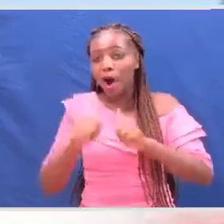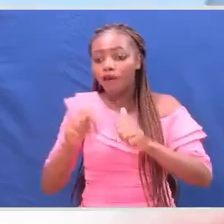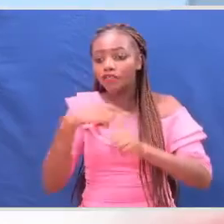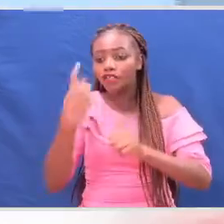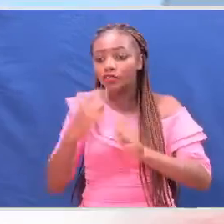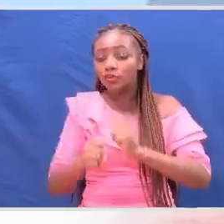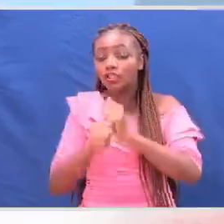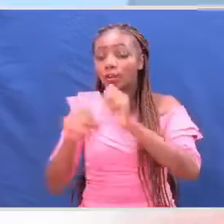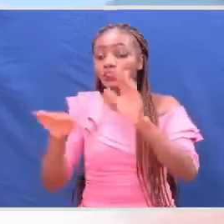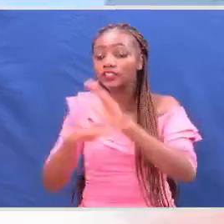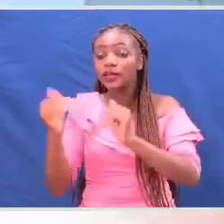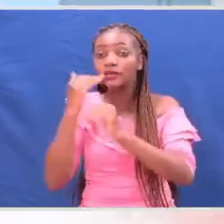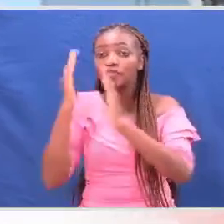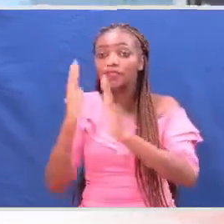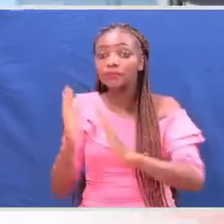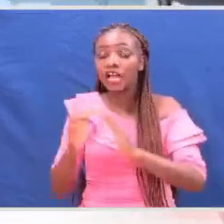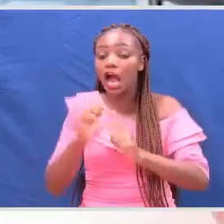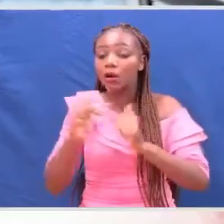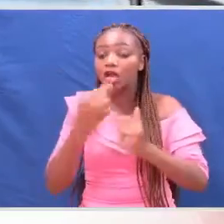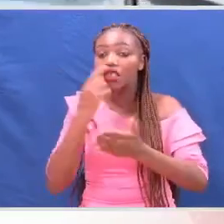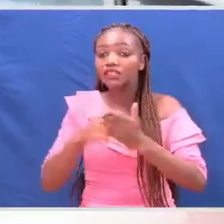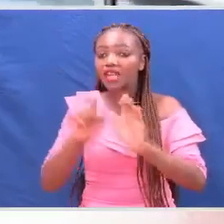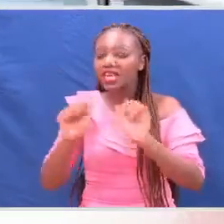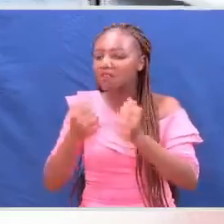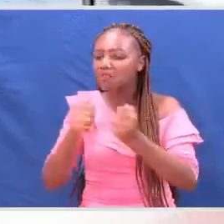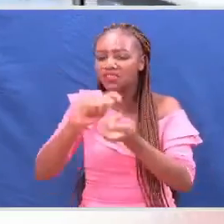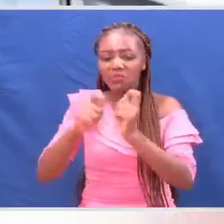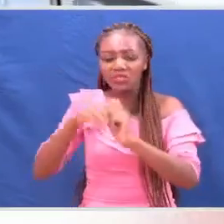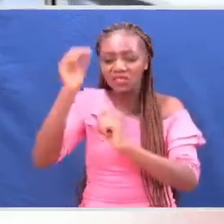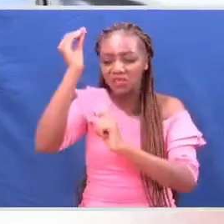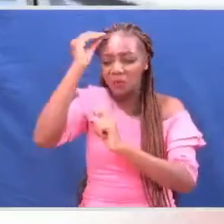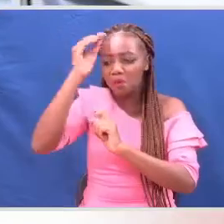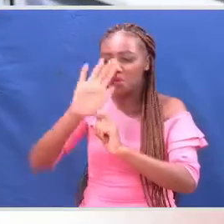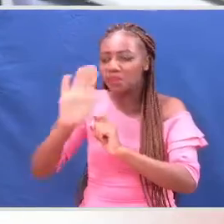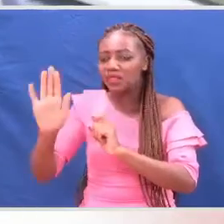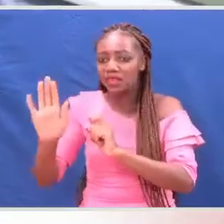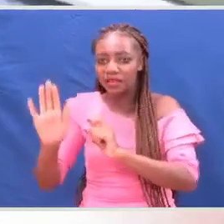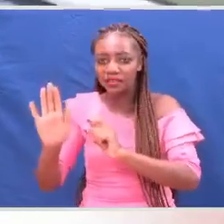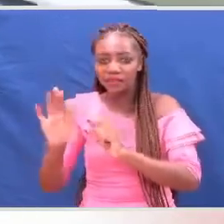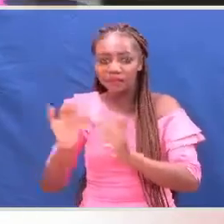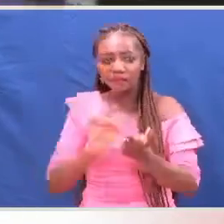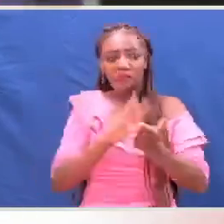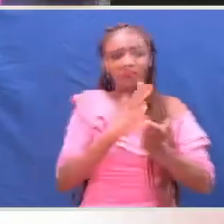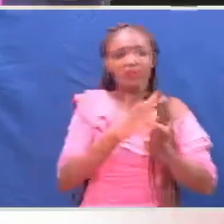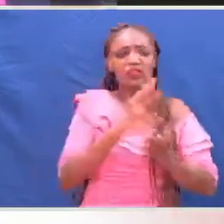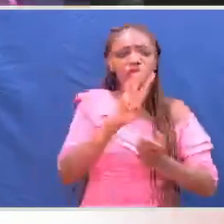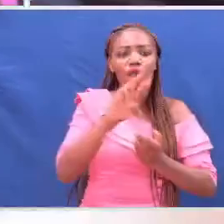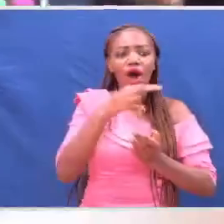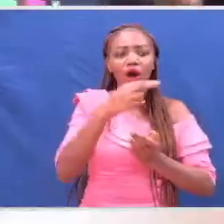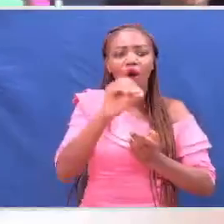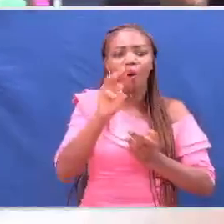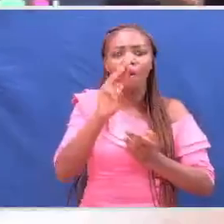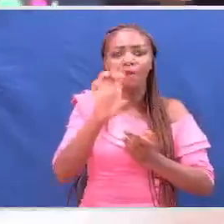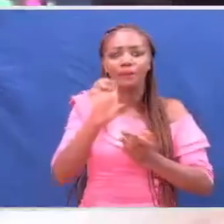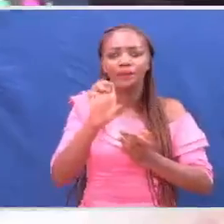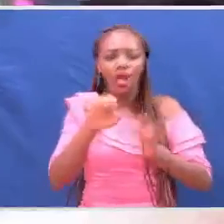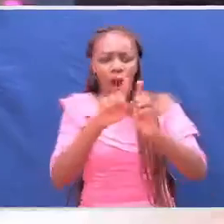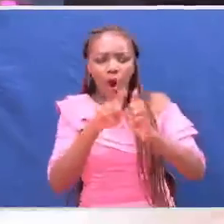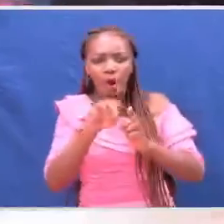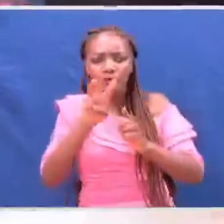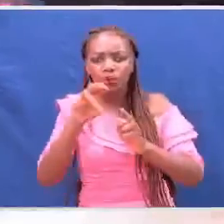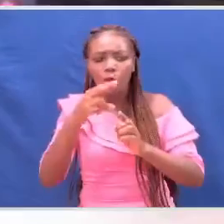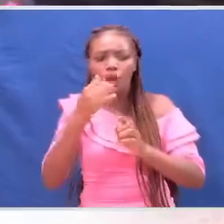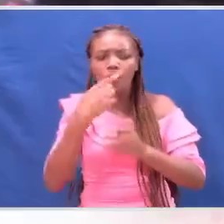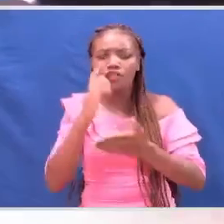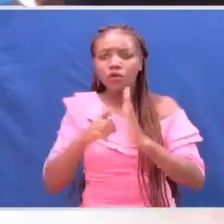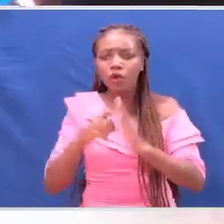naibu spika wakishikilia hawatabadilisha msimamo wa kumbandua Wahome. Wahome hata hivyo amesema kuwa